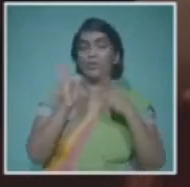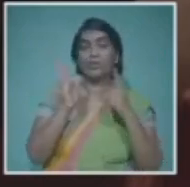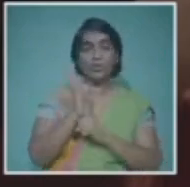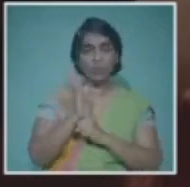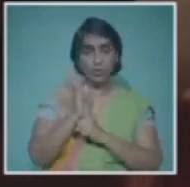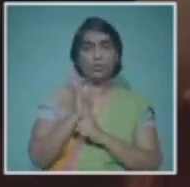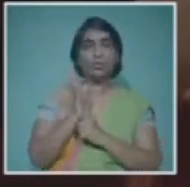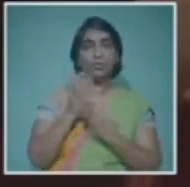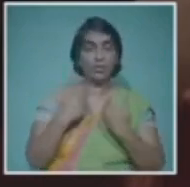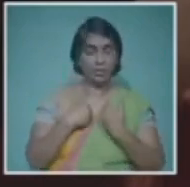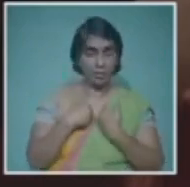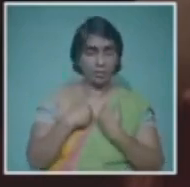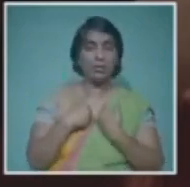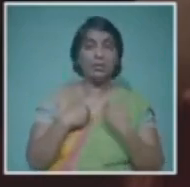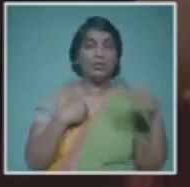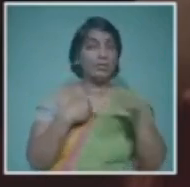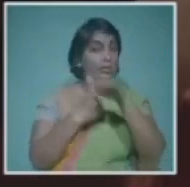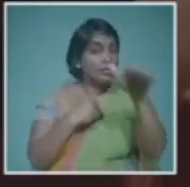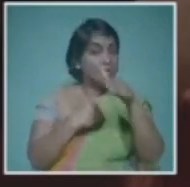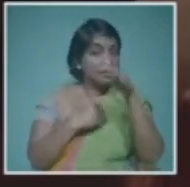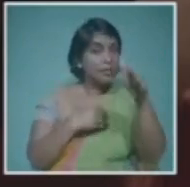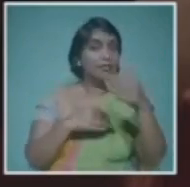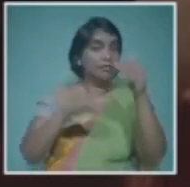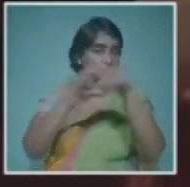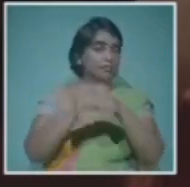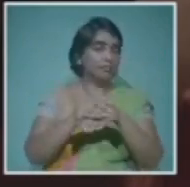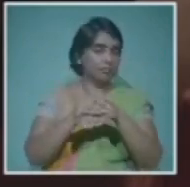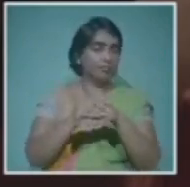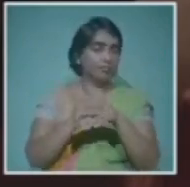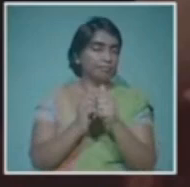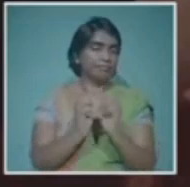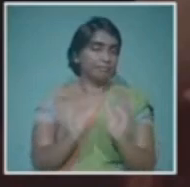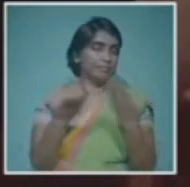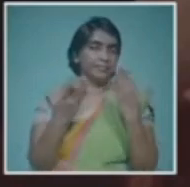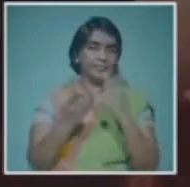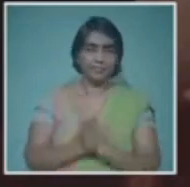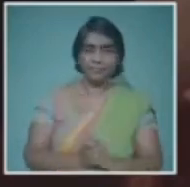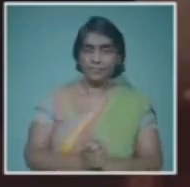මාසයේදී අපේ මේ සමාජයේ දියවුණු නිසාය, දියත් වුණු නිසාය.